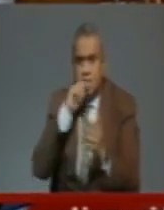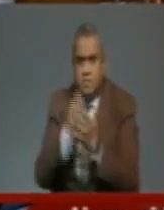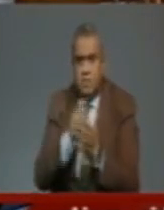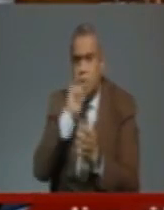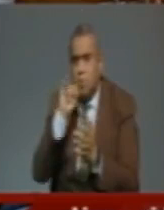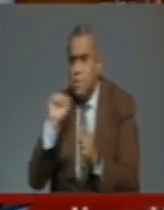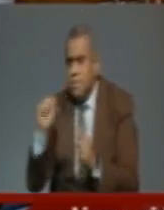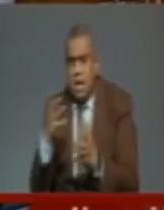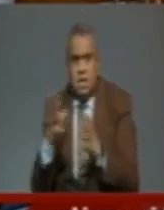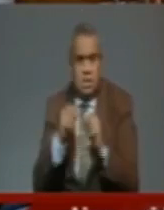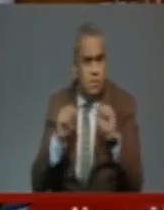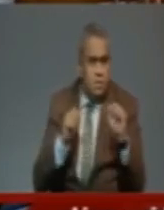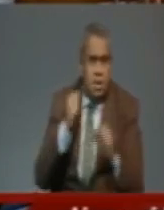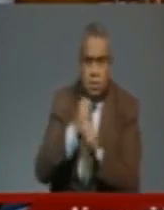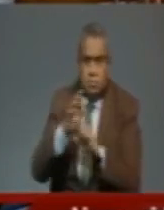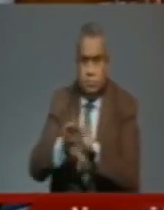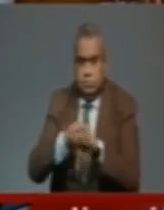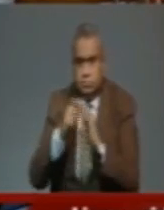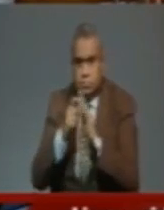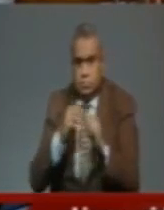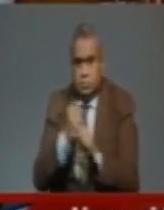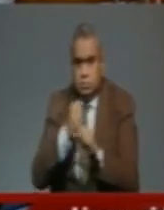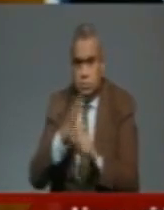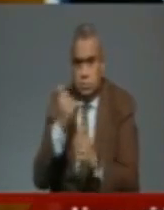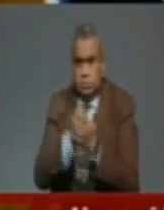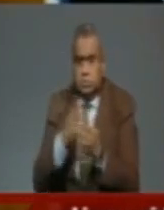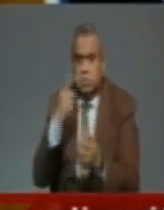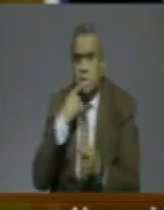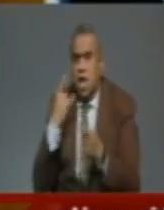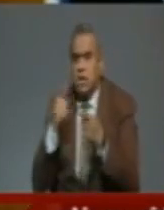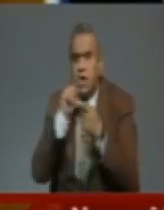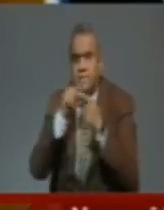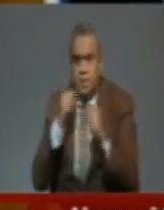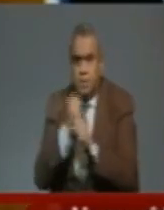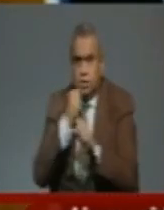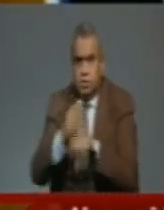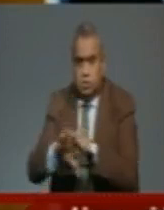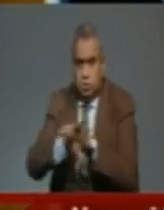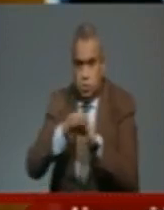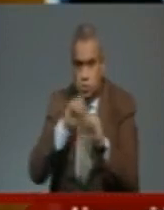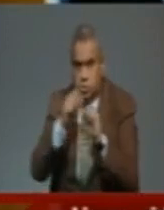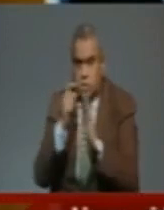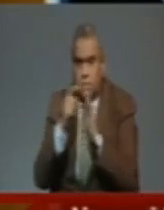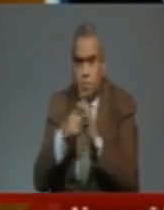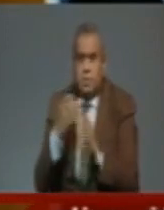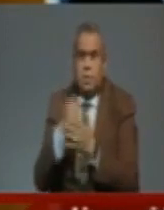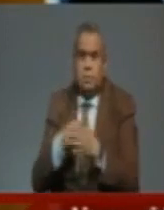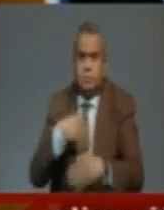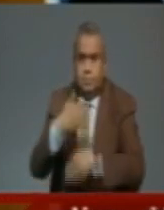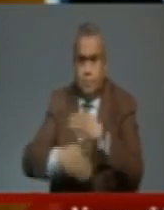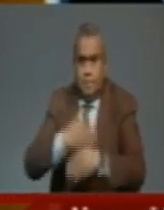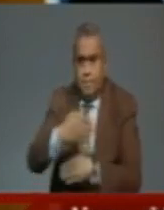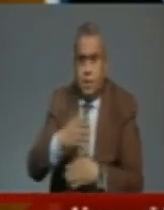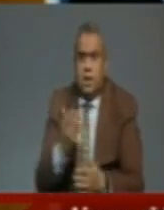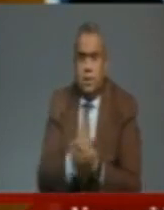ثم ساحه الفحص المشترك لل 10% اللي هو ممكن نفحصها، ثم المنطقه طبعا في